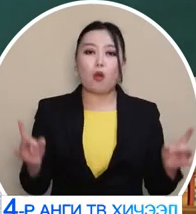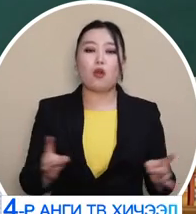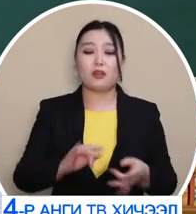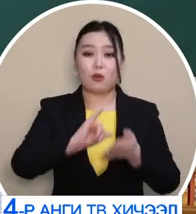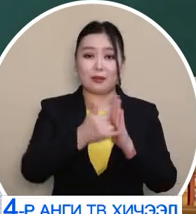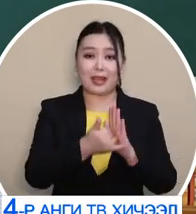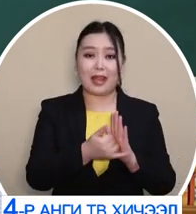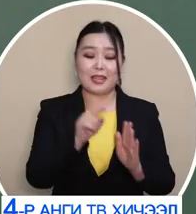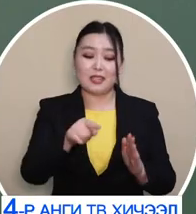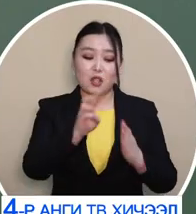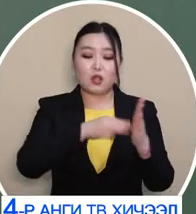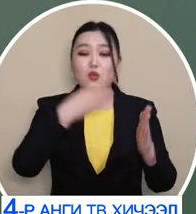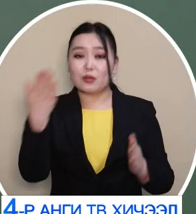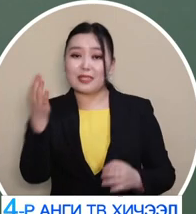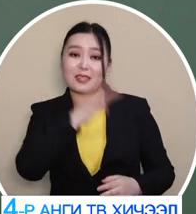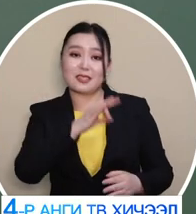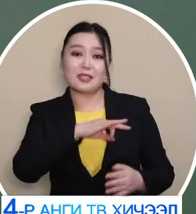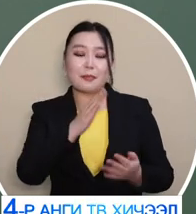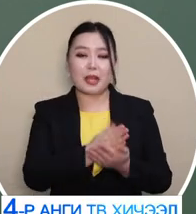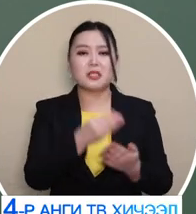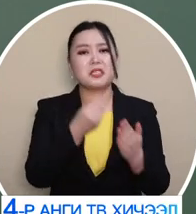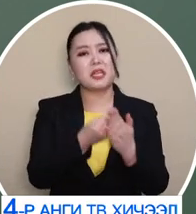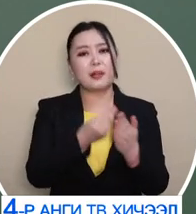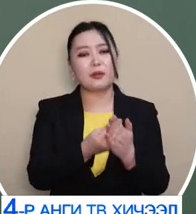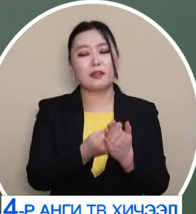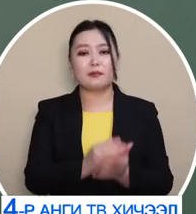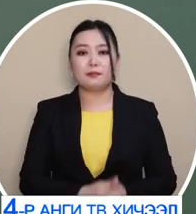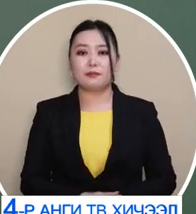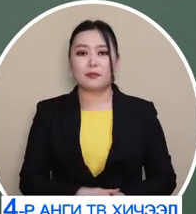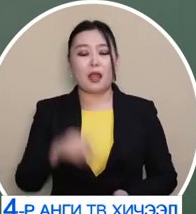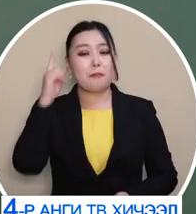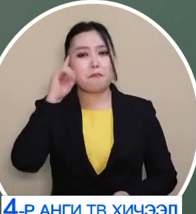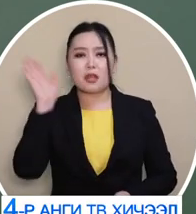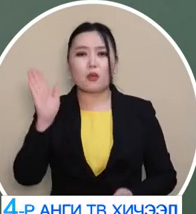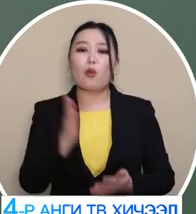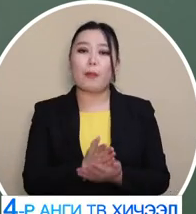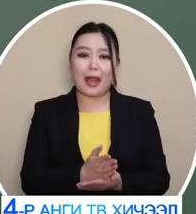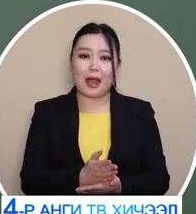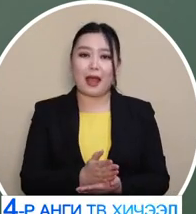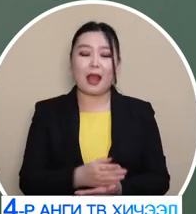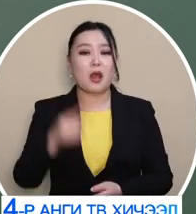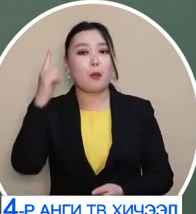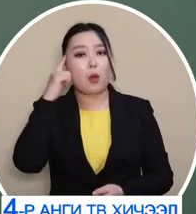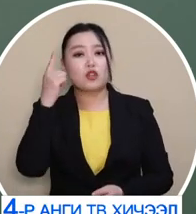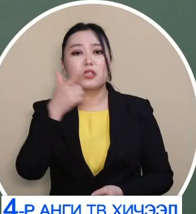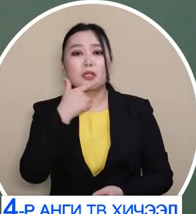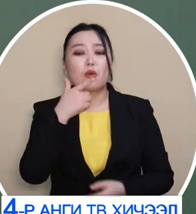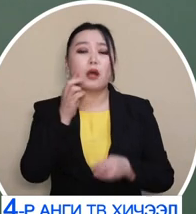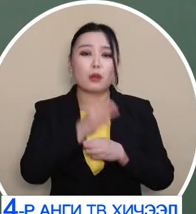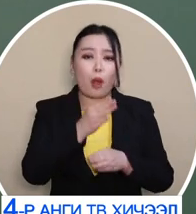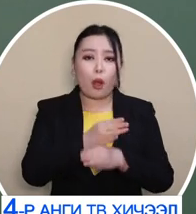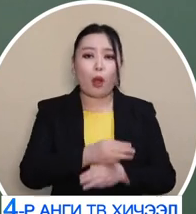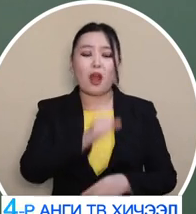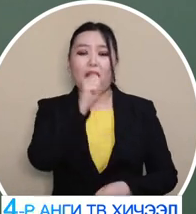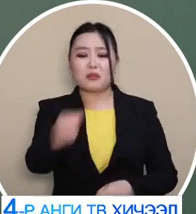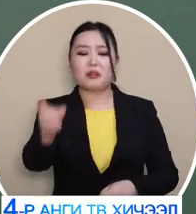утгаар энд хэрэглэгдэж байгаа. За шилжих юм бол мэдхгүй зүйлээ эсвэл бодож чадахгүй тоогоо